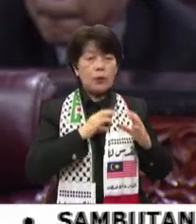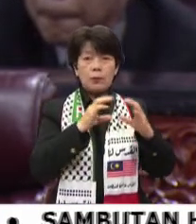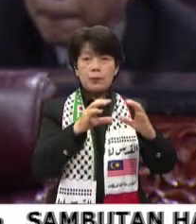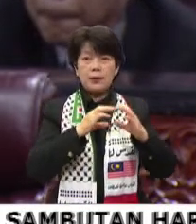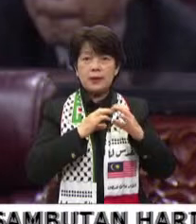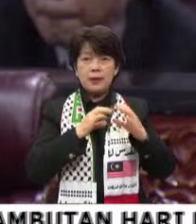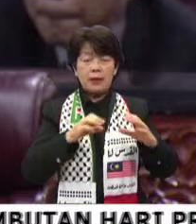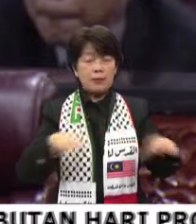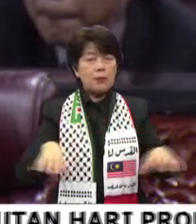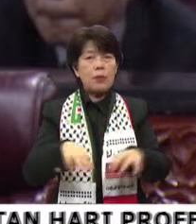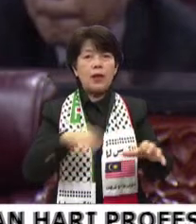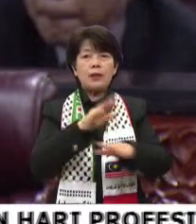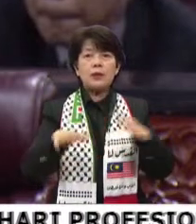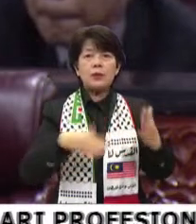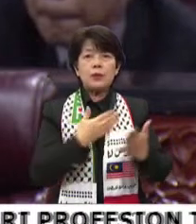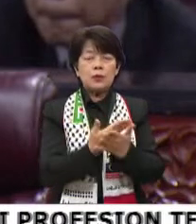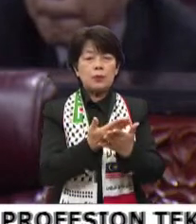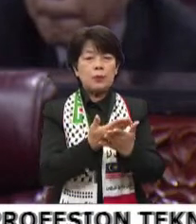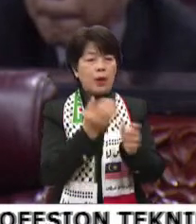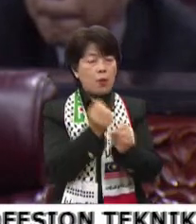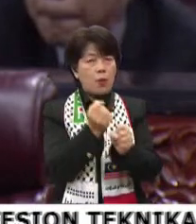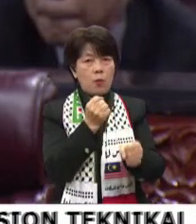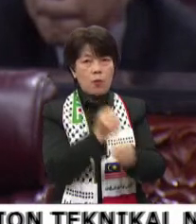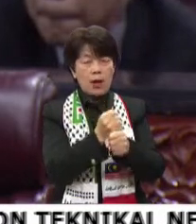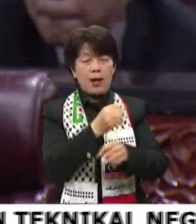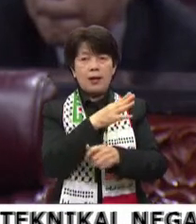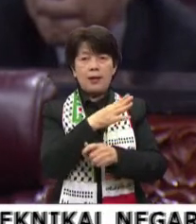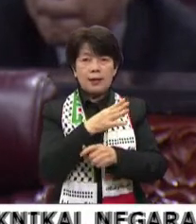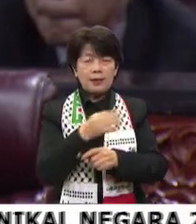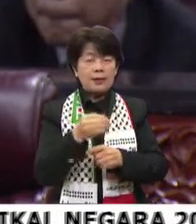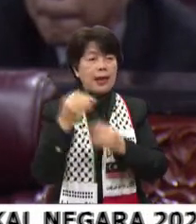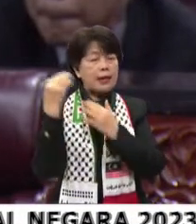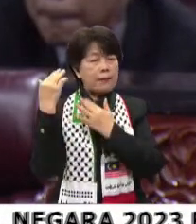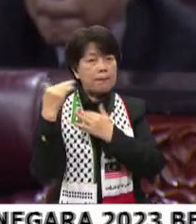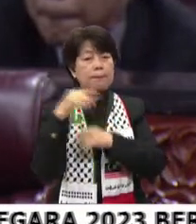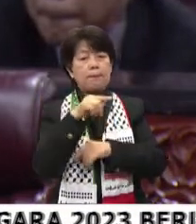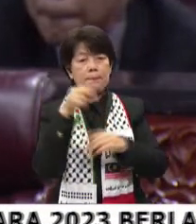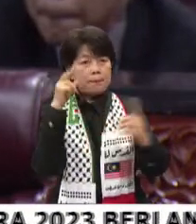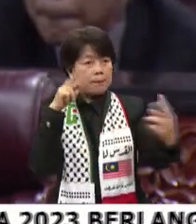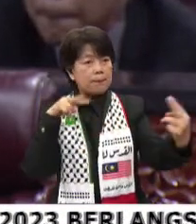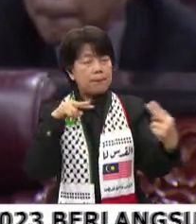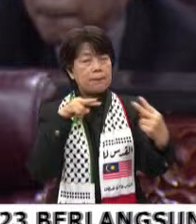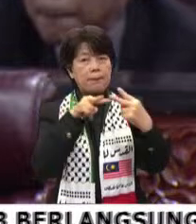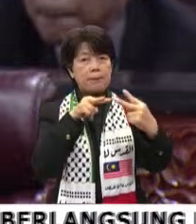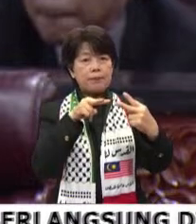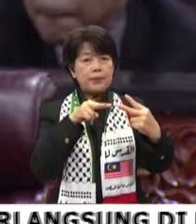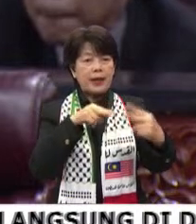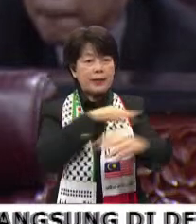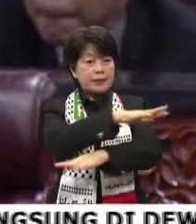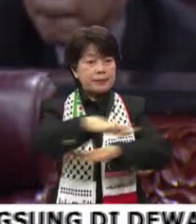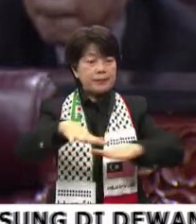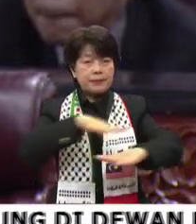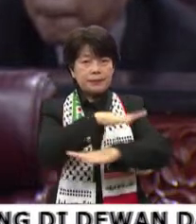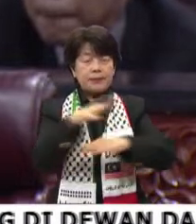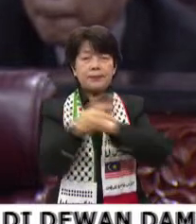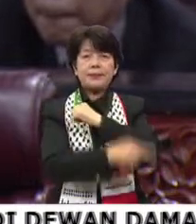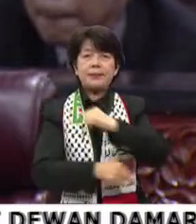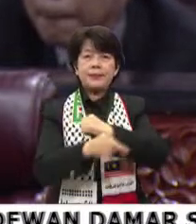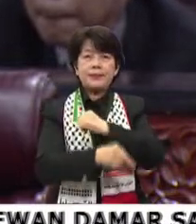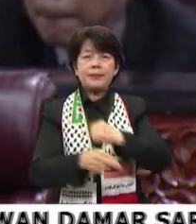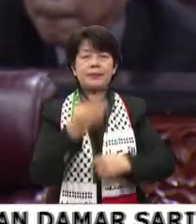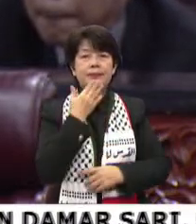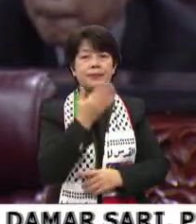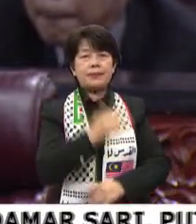dalam melaksanakan amanah dan tanggungjawab yang diberi dalam menghadapi sebarang ancaman di kawasan perairan negara itu saja